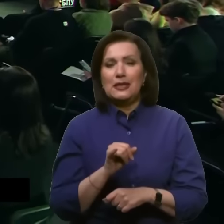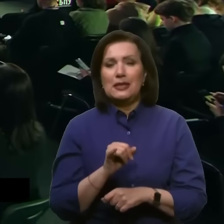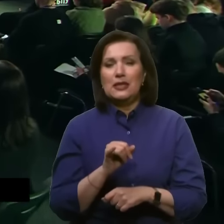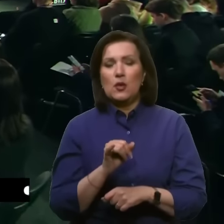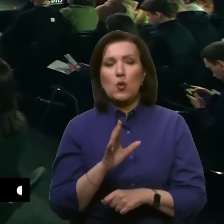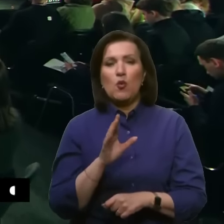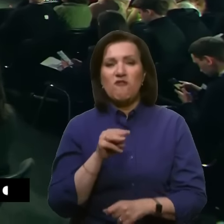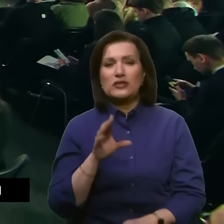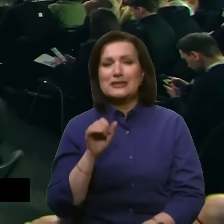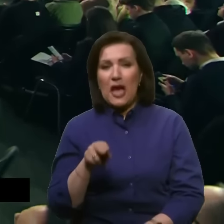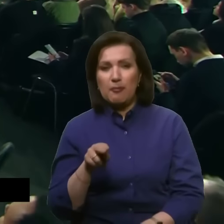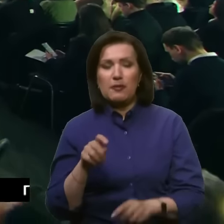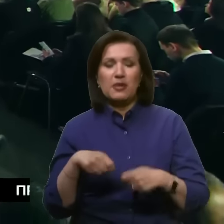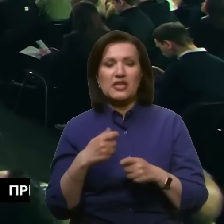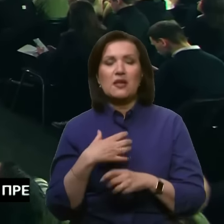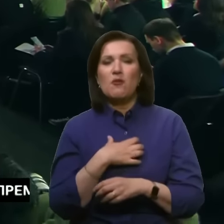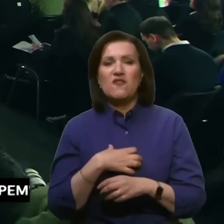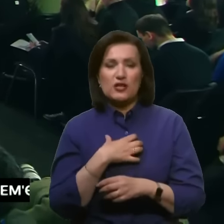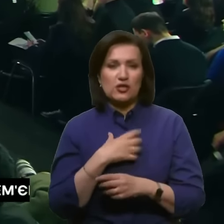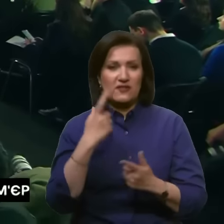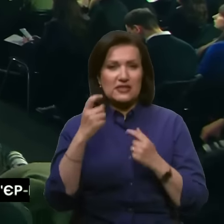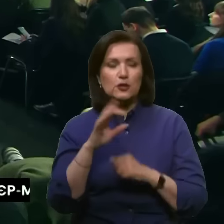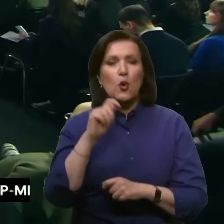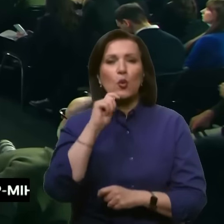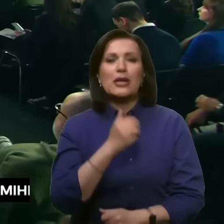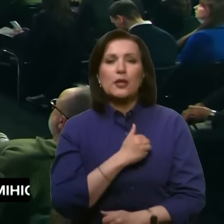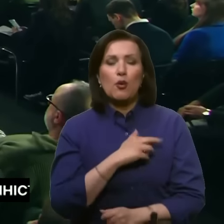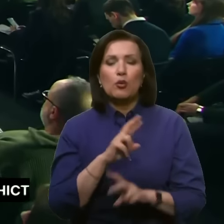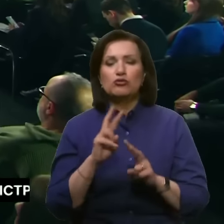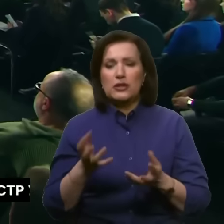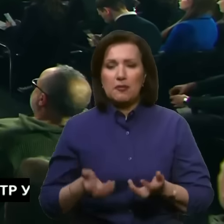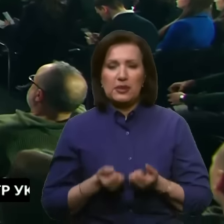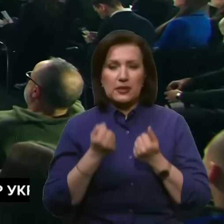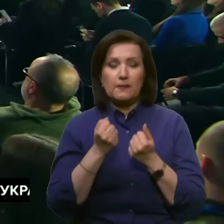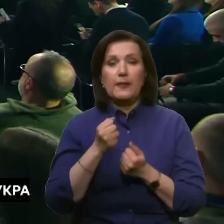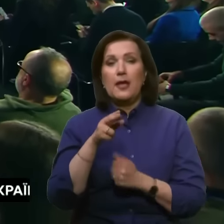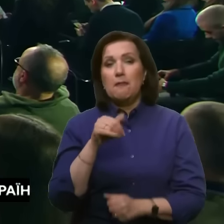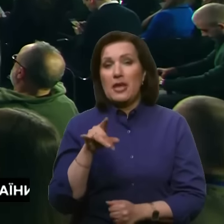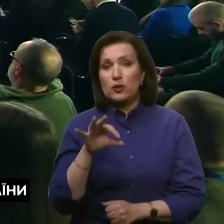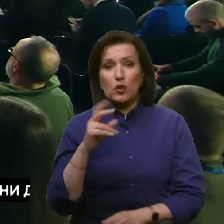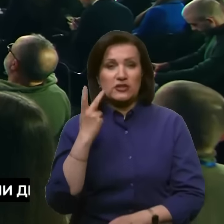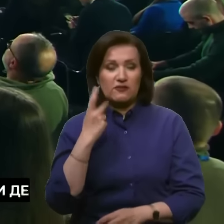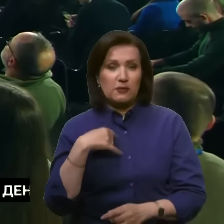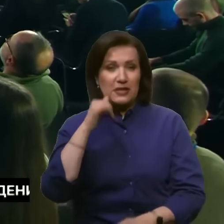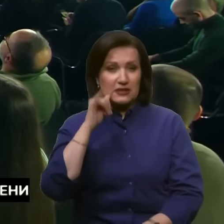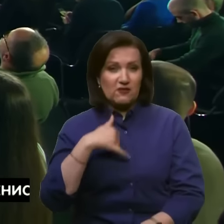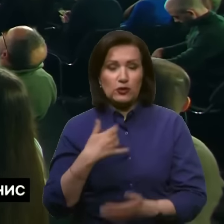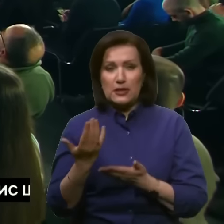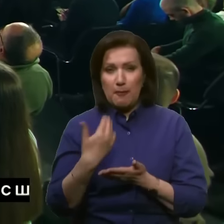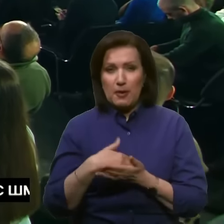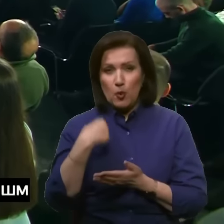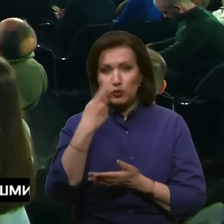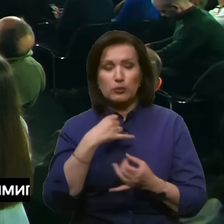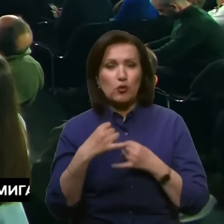WhatsApp передаємо важливі сигнали, що Україна хоче, як її підтримати. Педро завжди мені дзвонить напряму